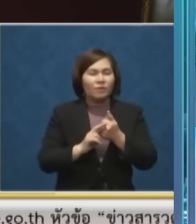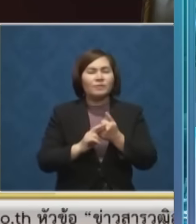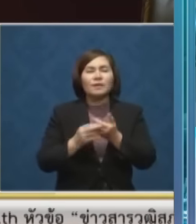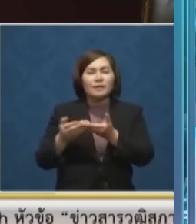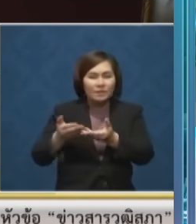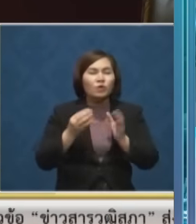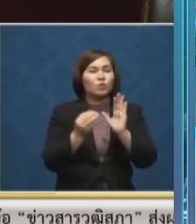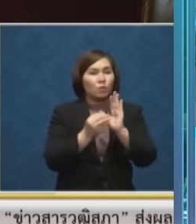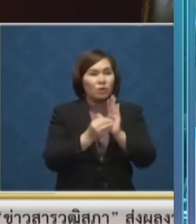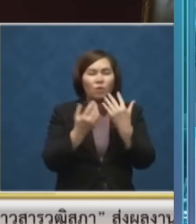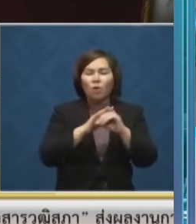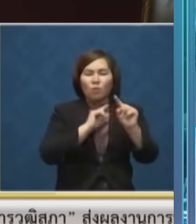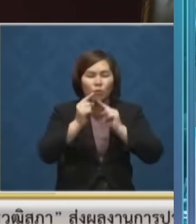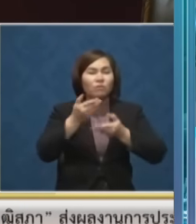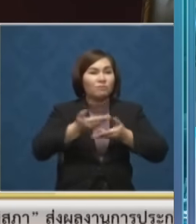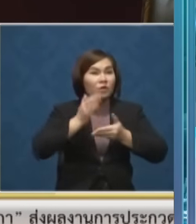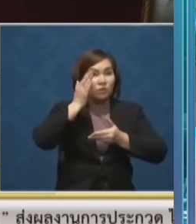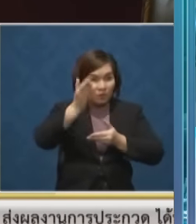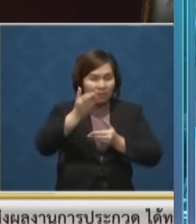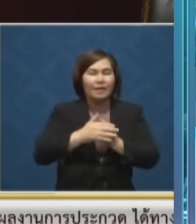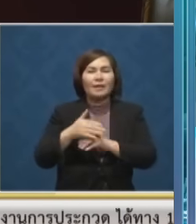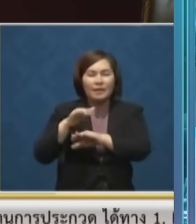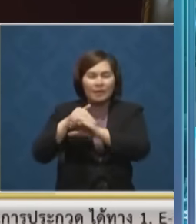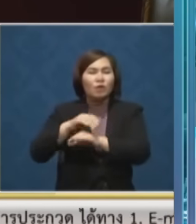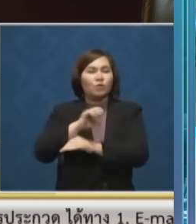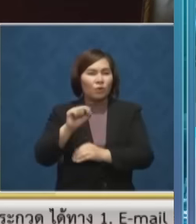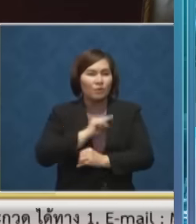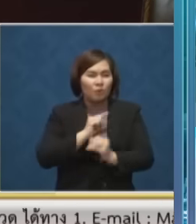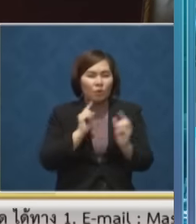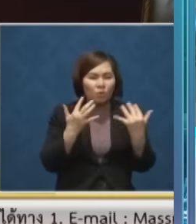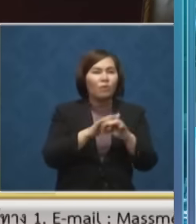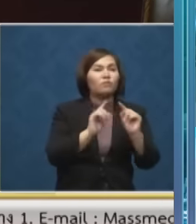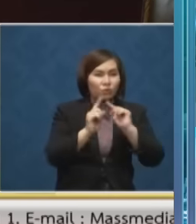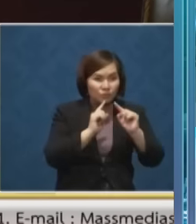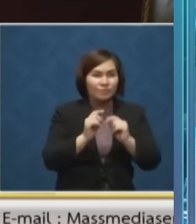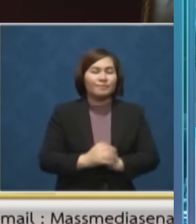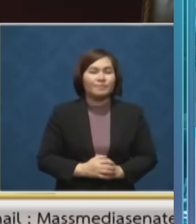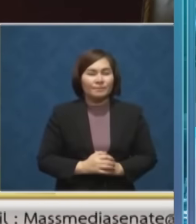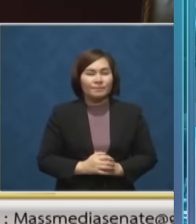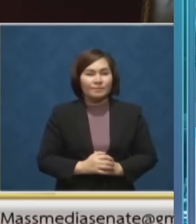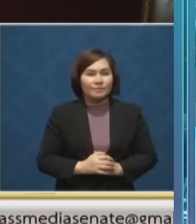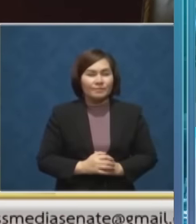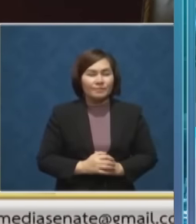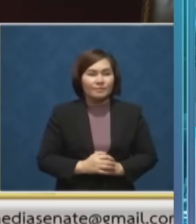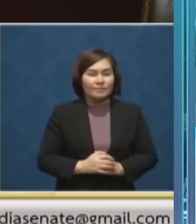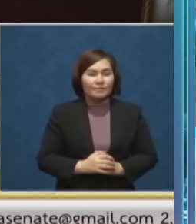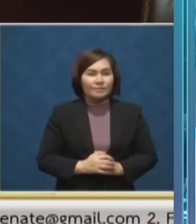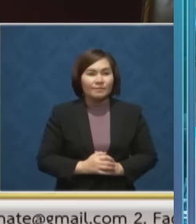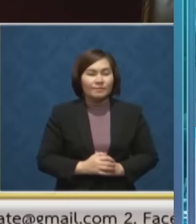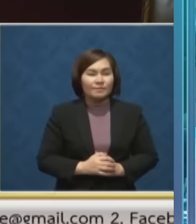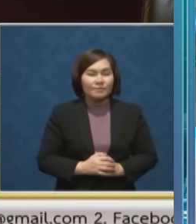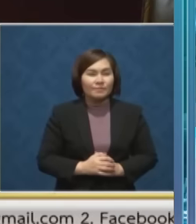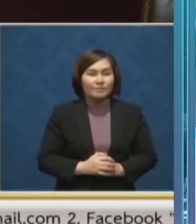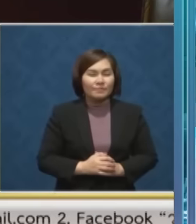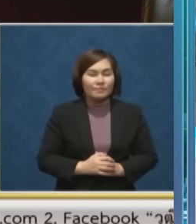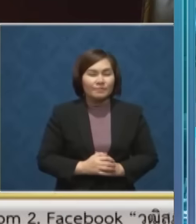ไม่อยากจะเสียตำแหน่งผู้นำฝ่ายค้านฮะเพราะว่าตามรัฐธรรมนูญปี60เขียนเอาไว้ว่าตำแหน่งผู้นำฝ่ายค้านเนี่ยนะฮะพ